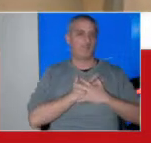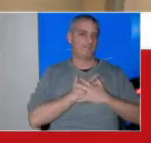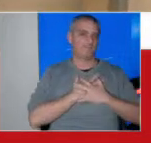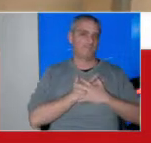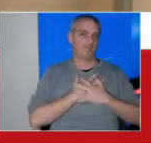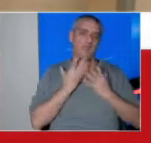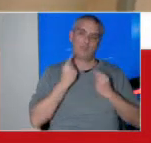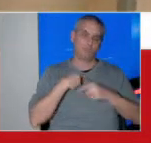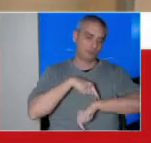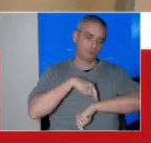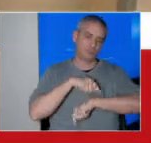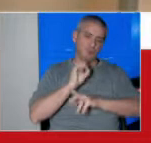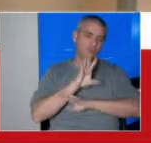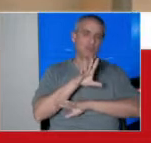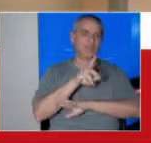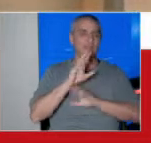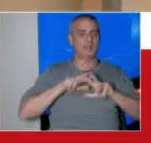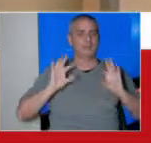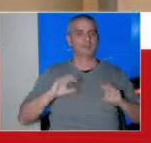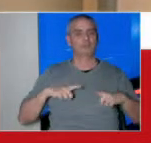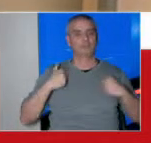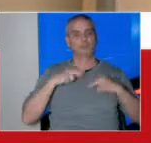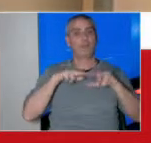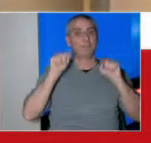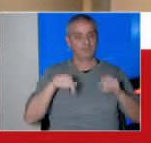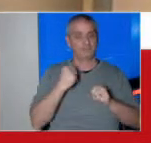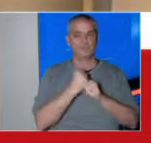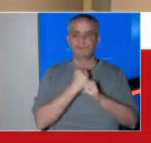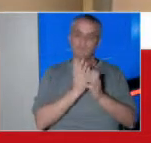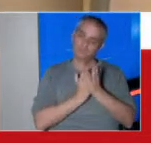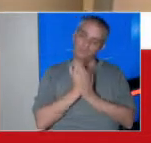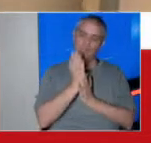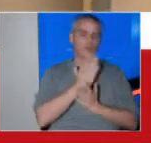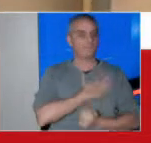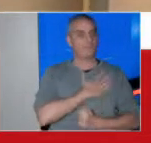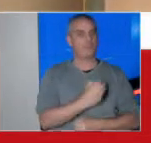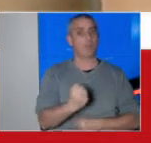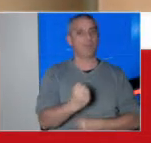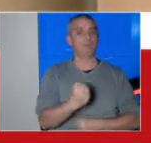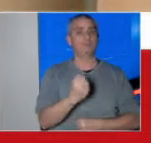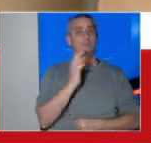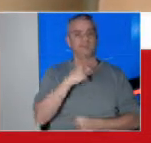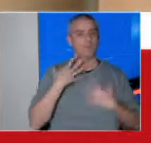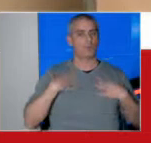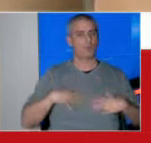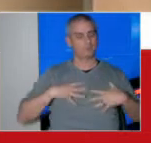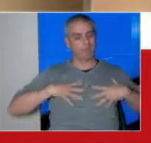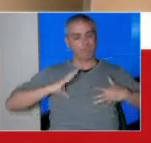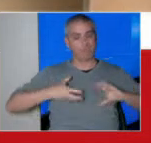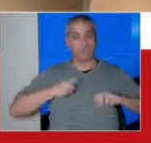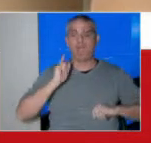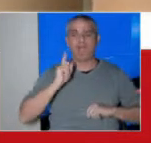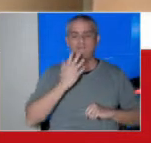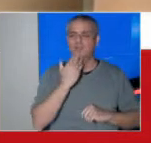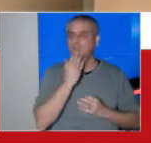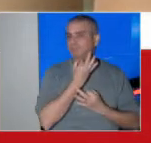על רבבות השעות שבהן שידרת את מציאות חיינו בארץ הזאת, ועשית את זה ביושר ובאומץ, בדרך כלל עם חולצה משלומפרת, אבל עם